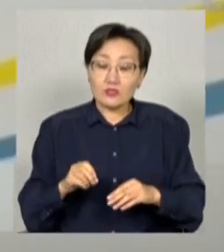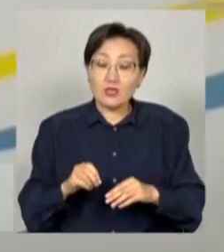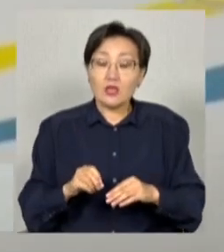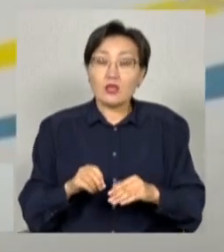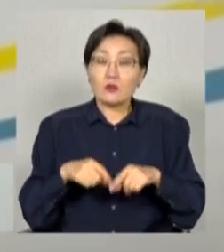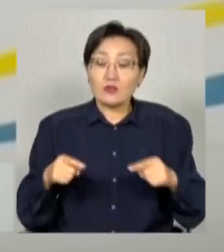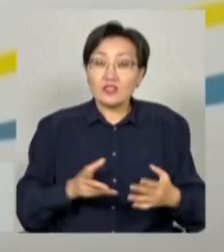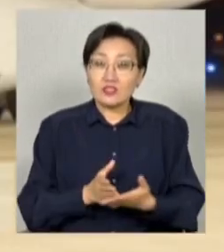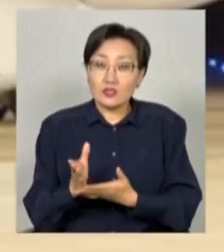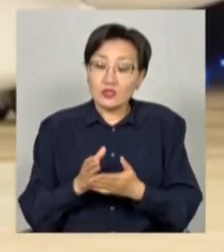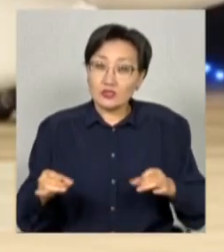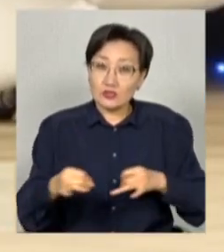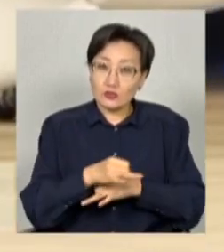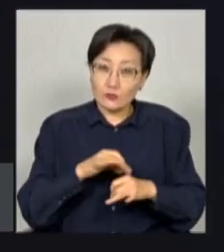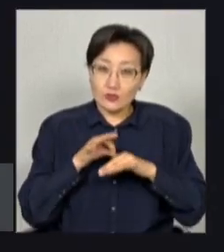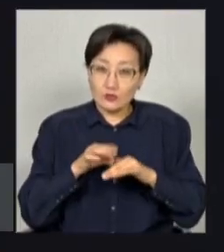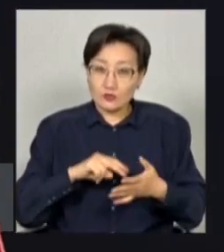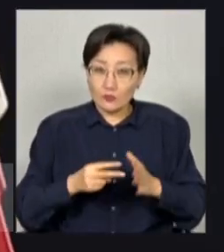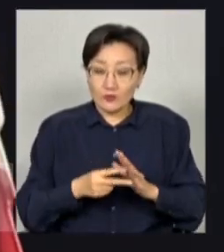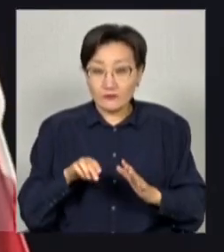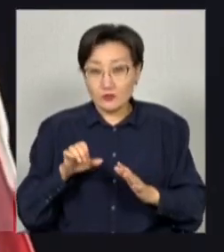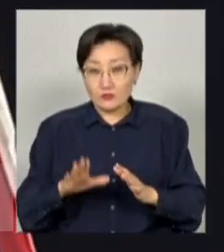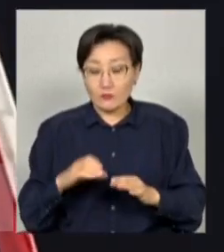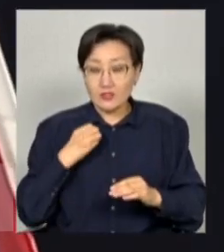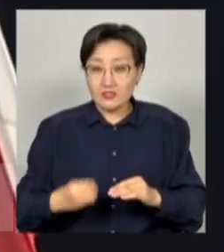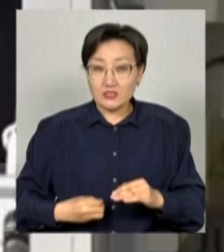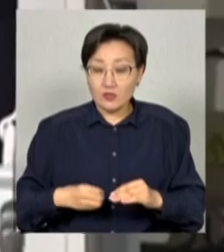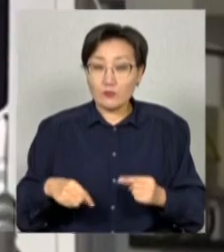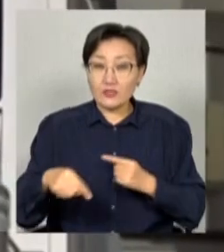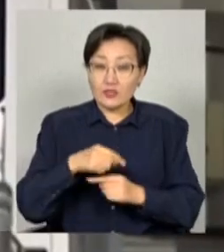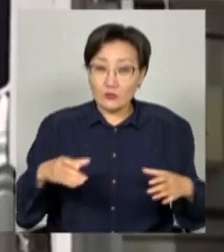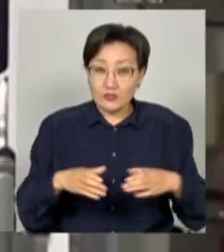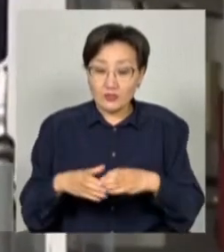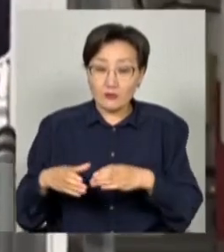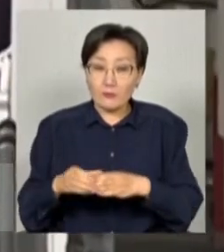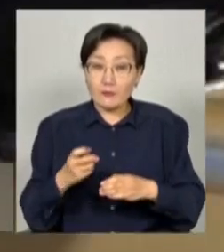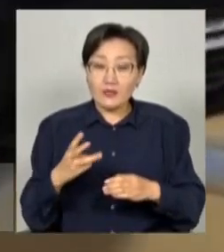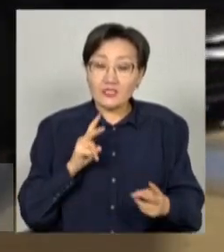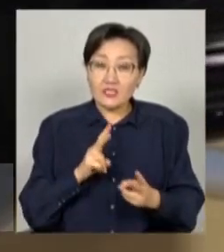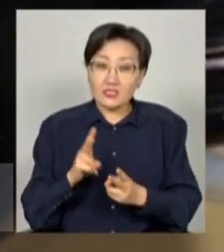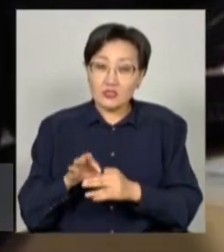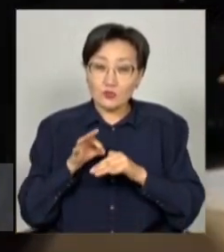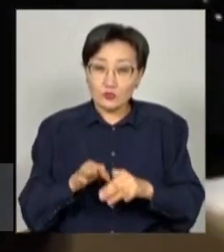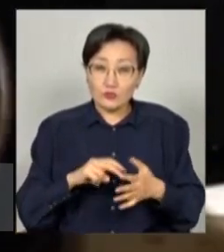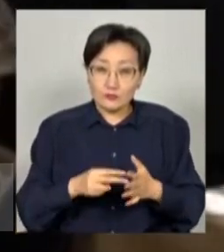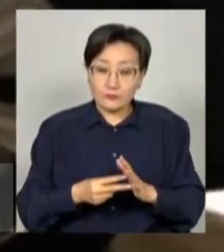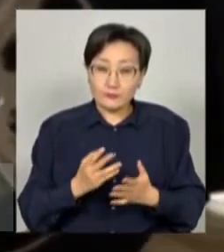гуманитарлық салаларда келіссөздер жүргізбек. Сондай Қасым-Жомарт Тоқаев Францияның іскер топтарымен бірқатар кездесу өткізеді.